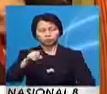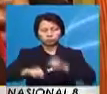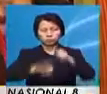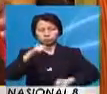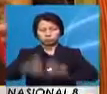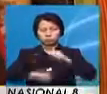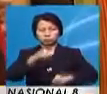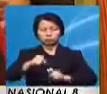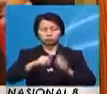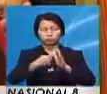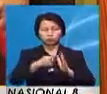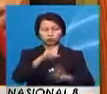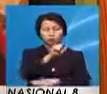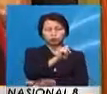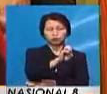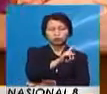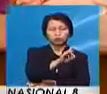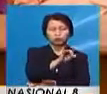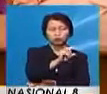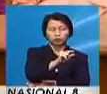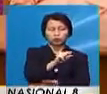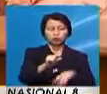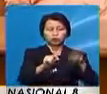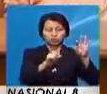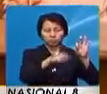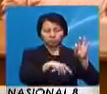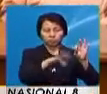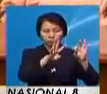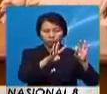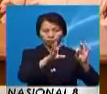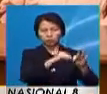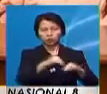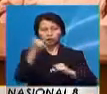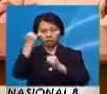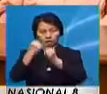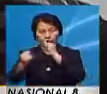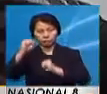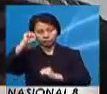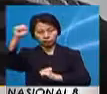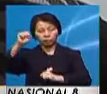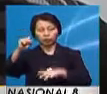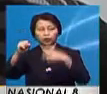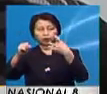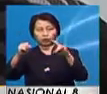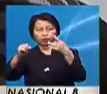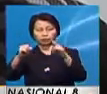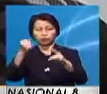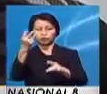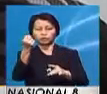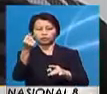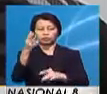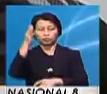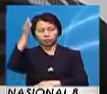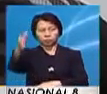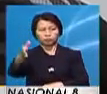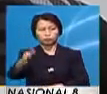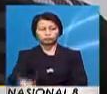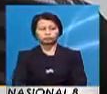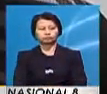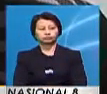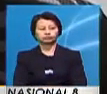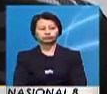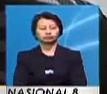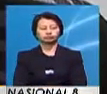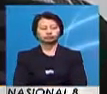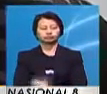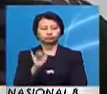bakal bermula di Serdang 9 April dan berakhir di Sabah pada 18 Disember depan. Oh ya,